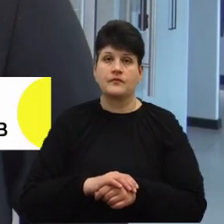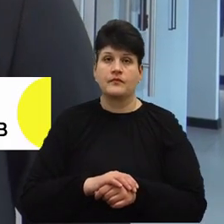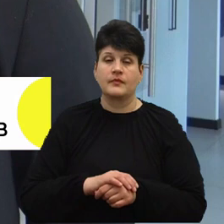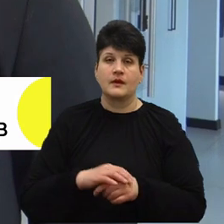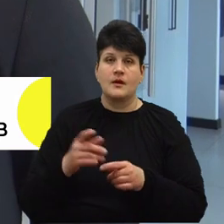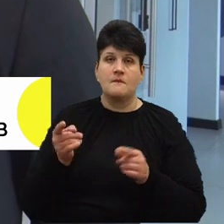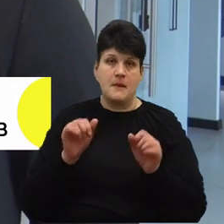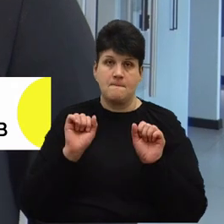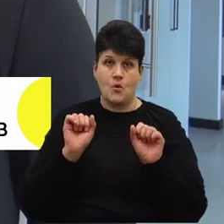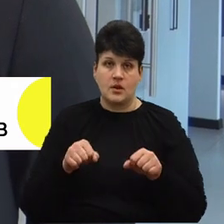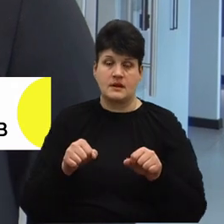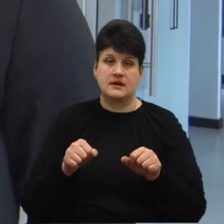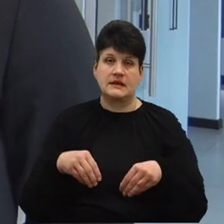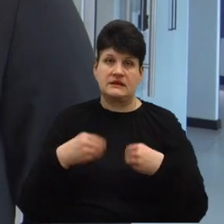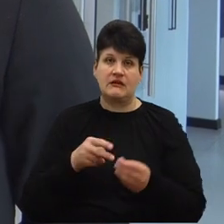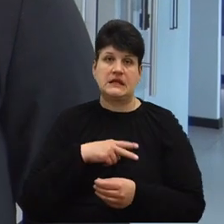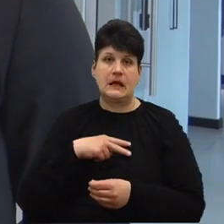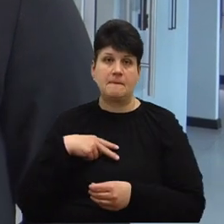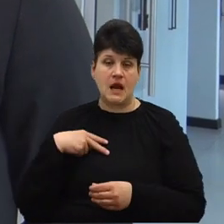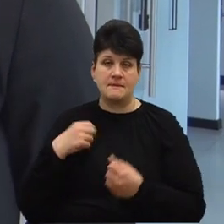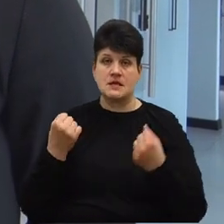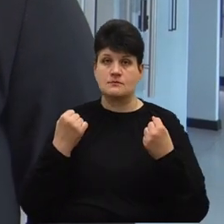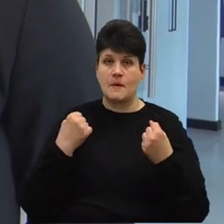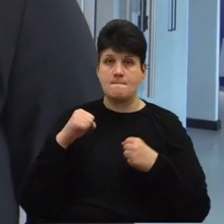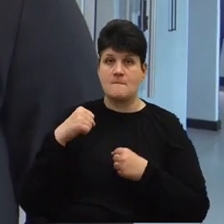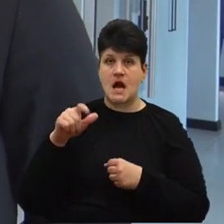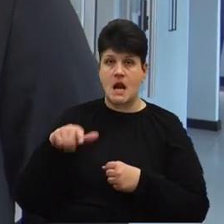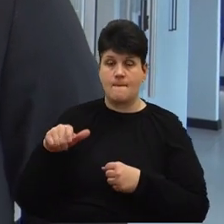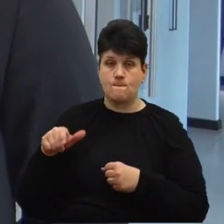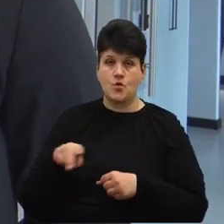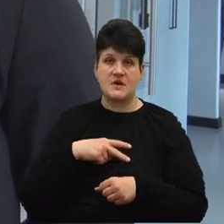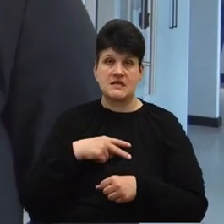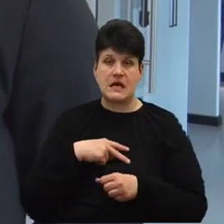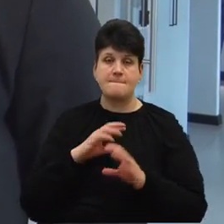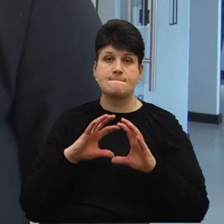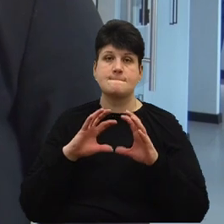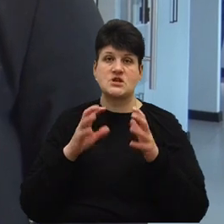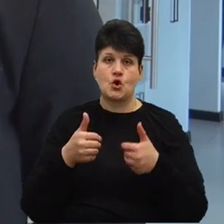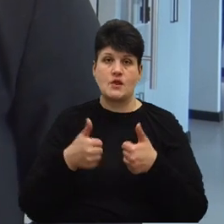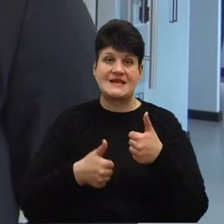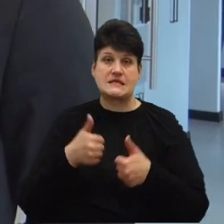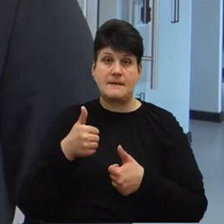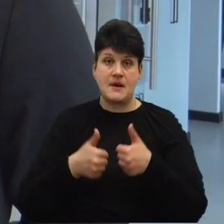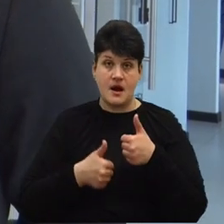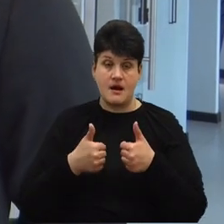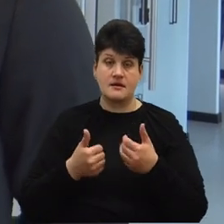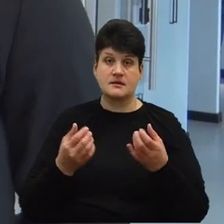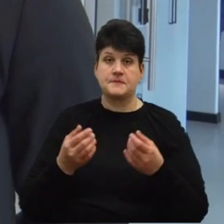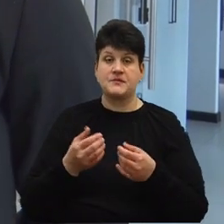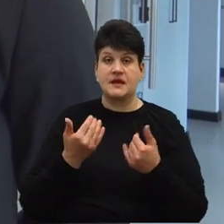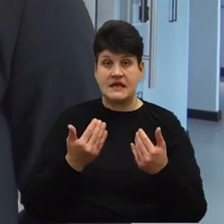того, аби ми могли надавати премії спортсменам, переможцям, призерам міжнародних змагань, а також їхнім